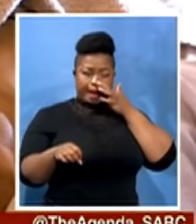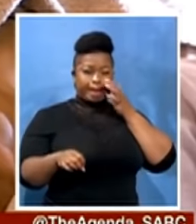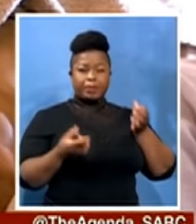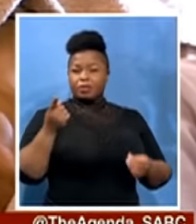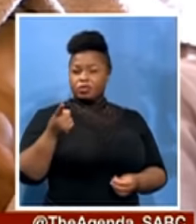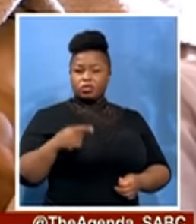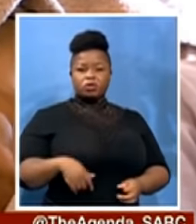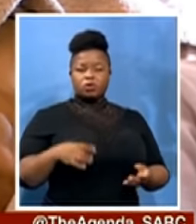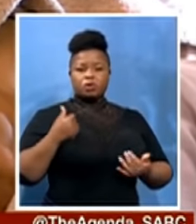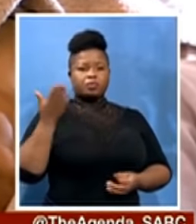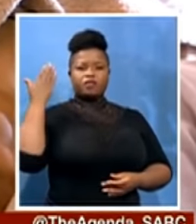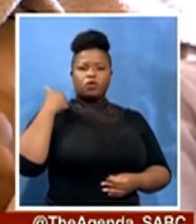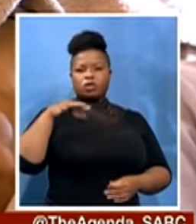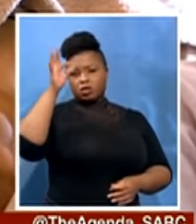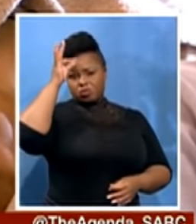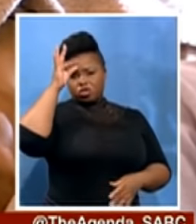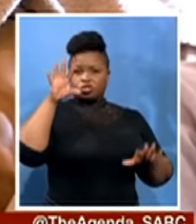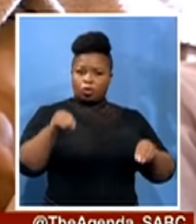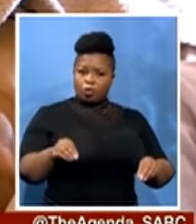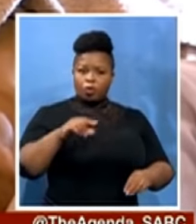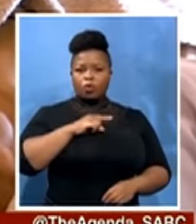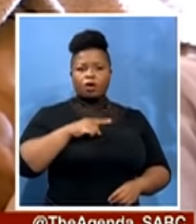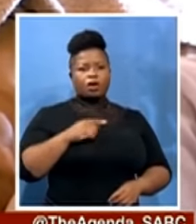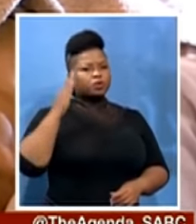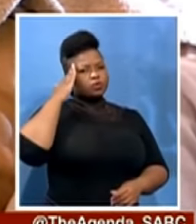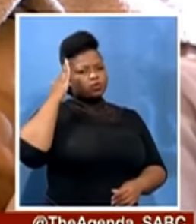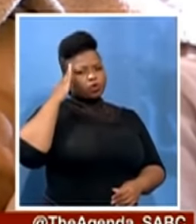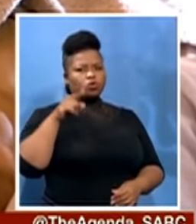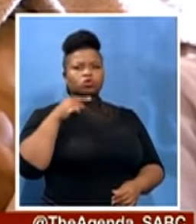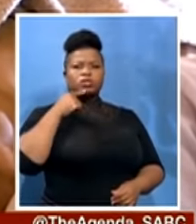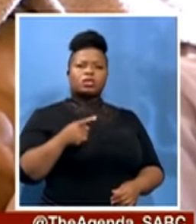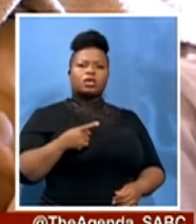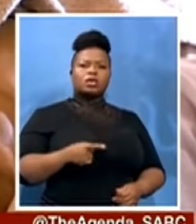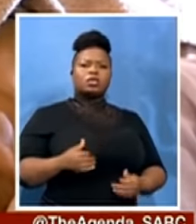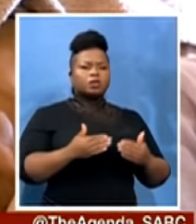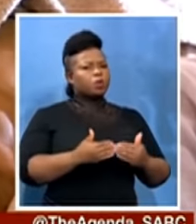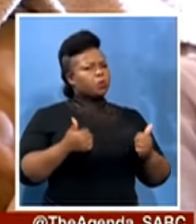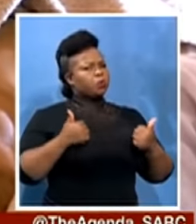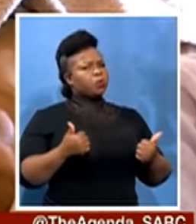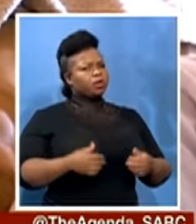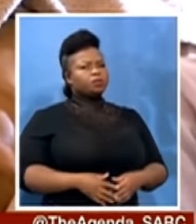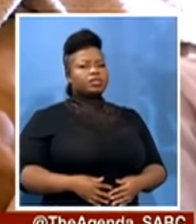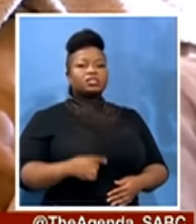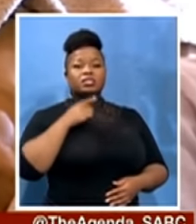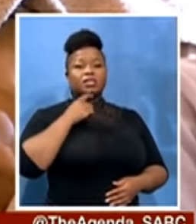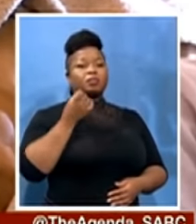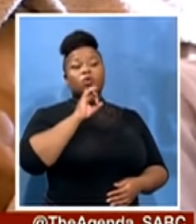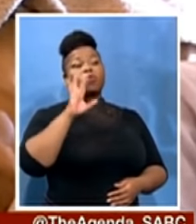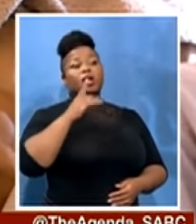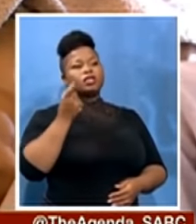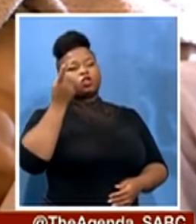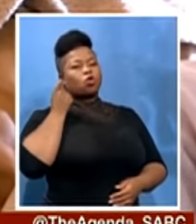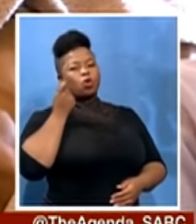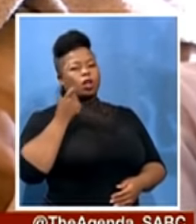amaphoyisa ngoba ubabonga nje ukuthi bakuphethe kahle. Let's say bake bangibiza bake bangimisa amalume echaza nje ukuthi